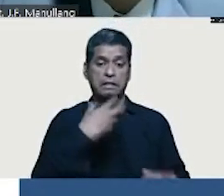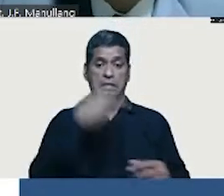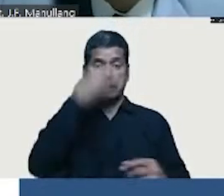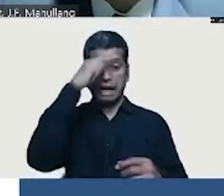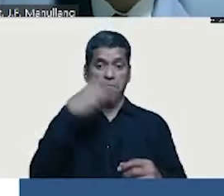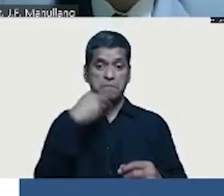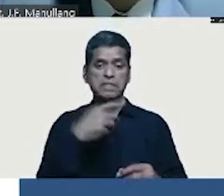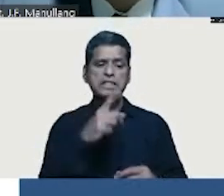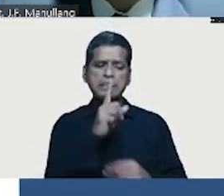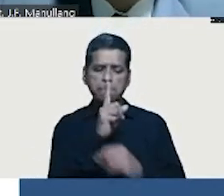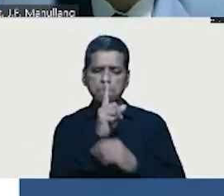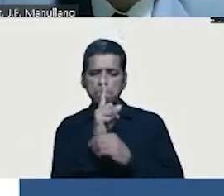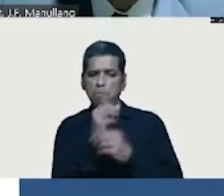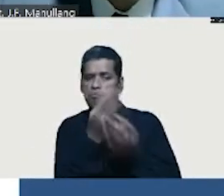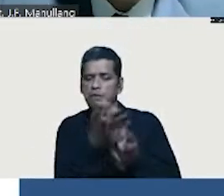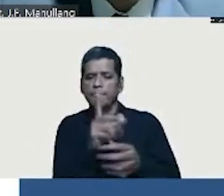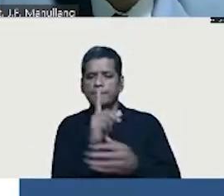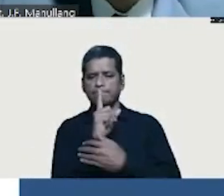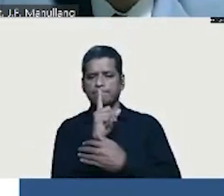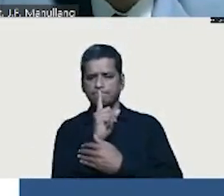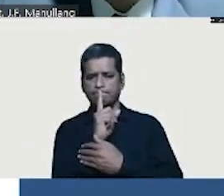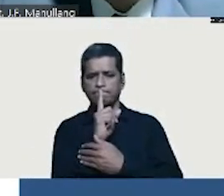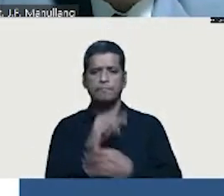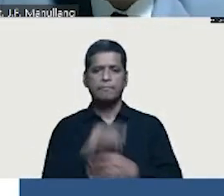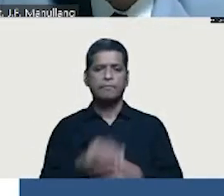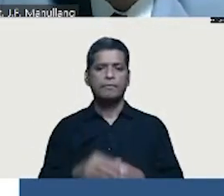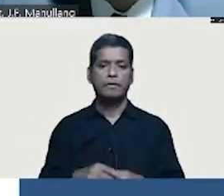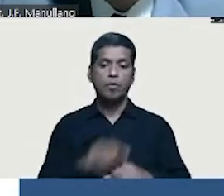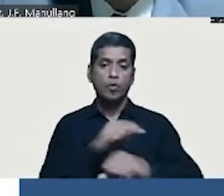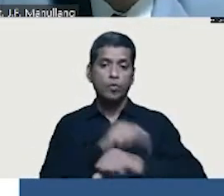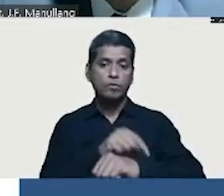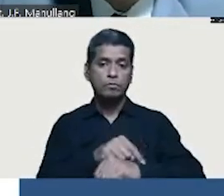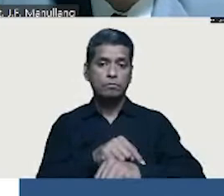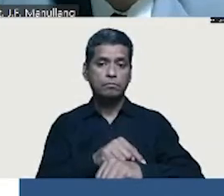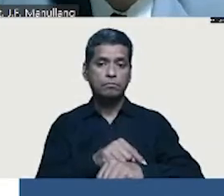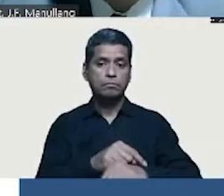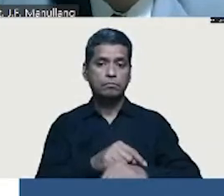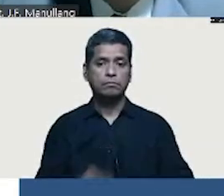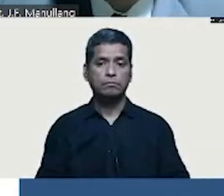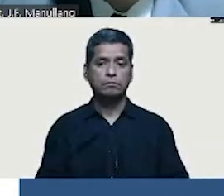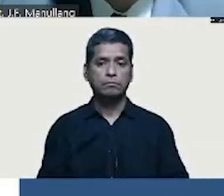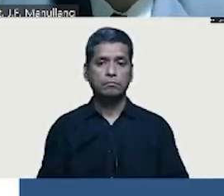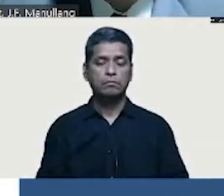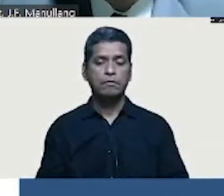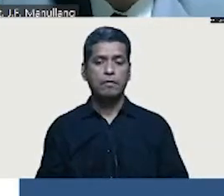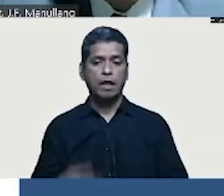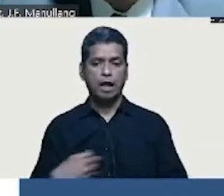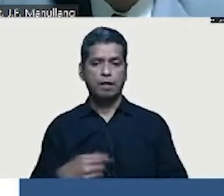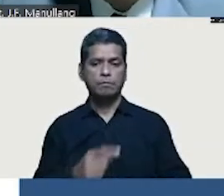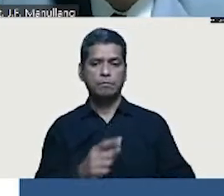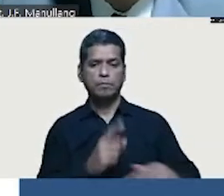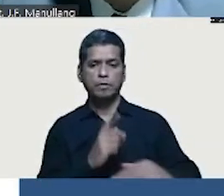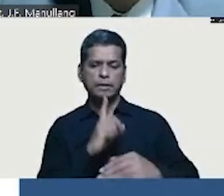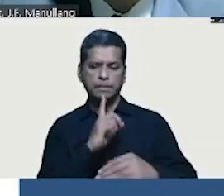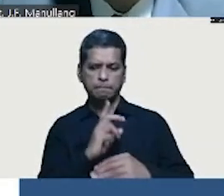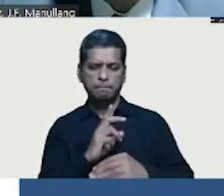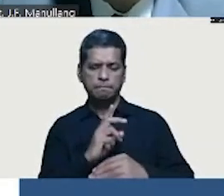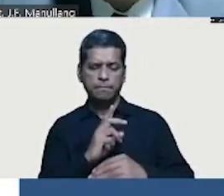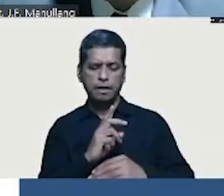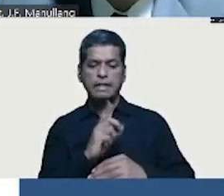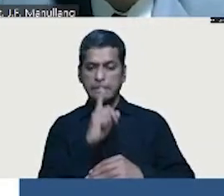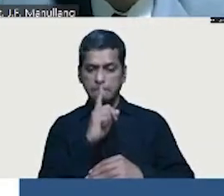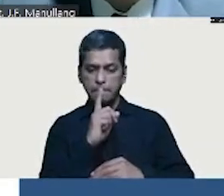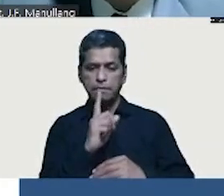apa pada saat aku katanya berdiam diri dan tidak menyatakan firman Tuhan